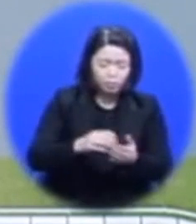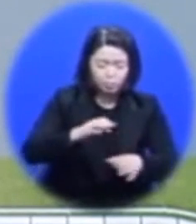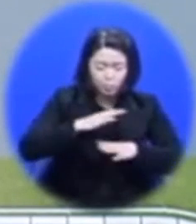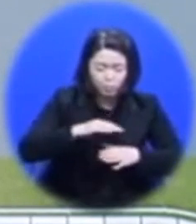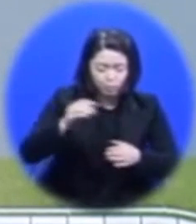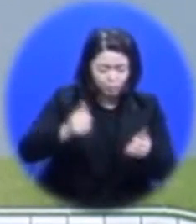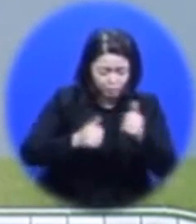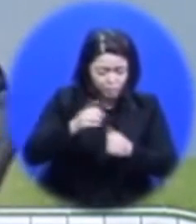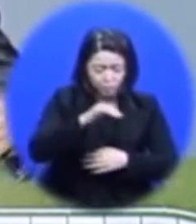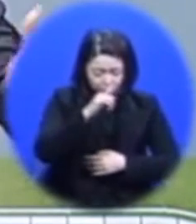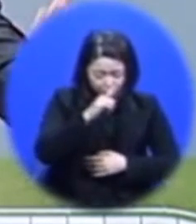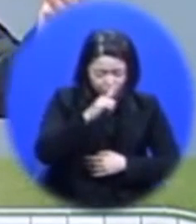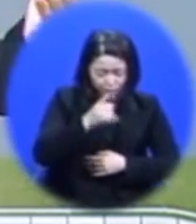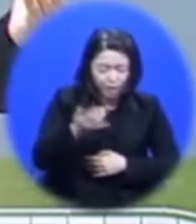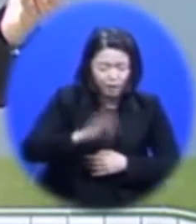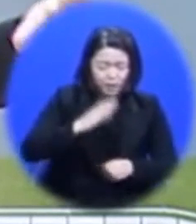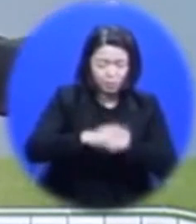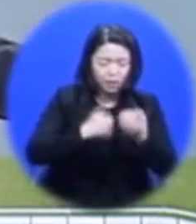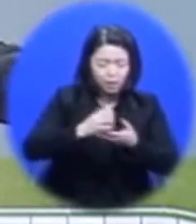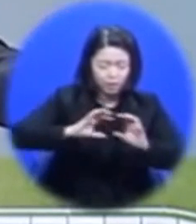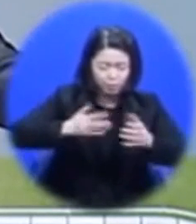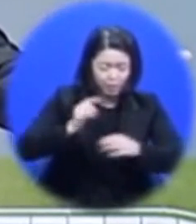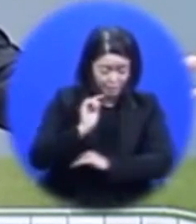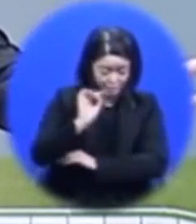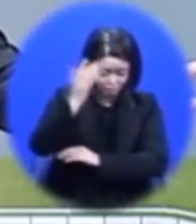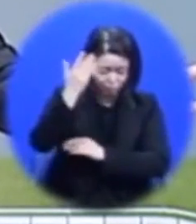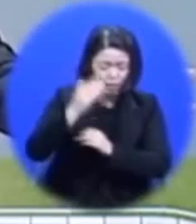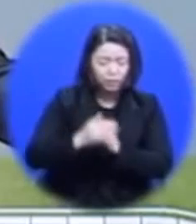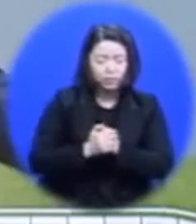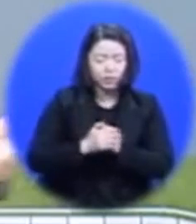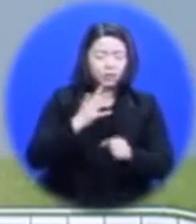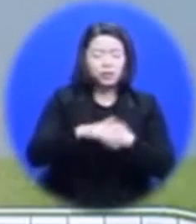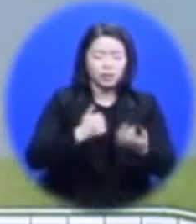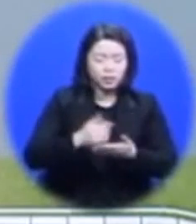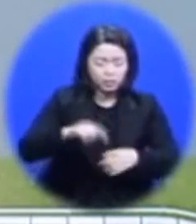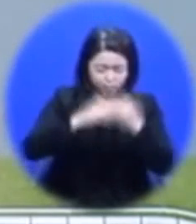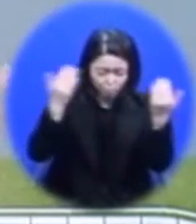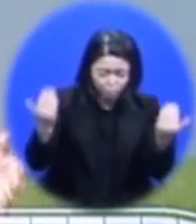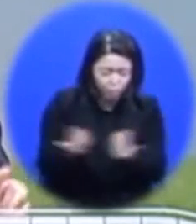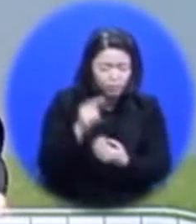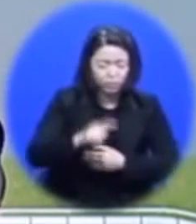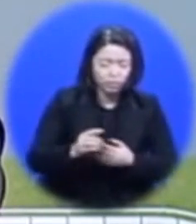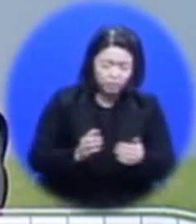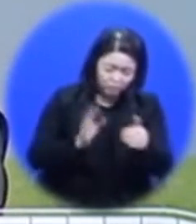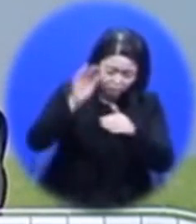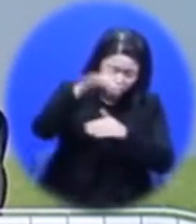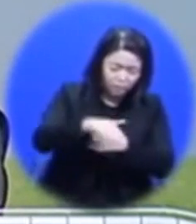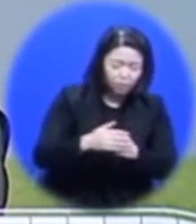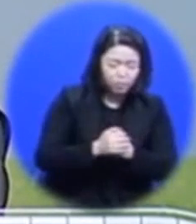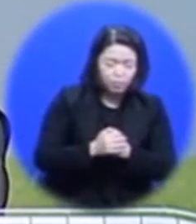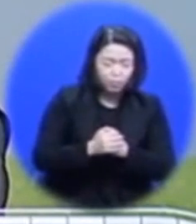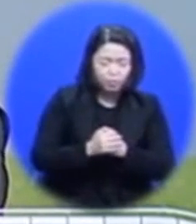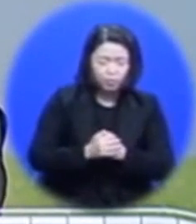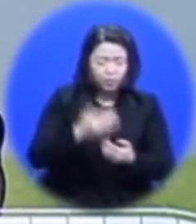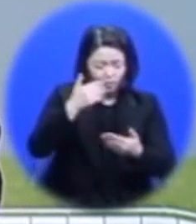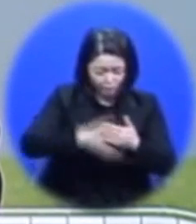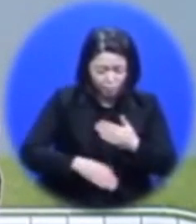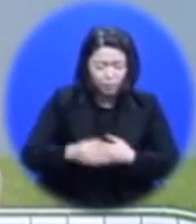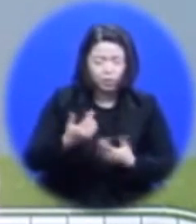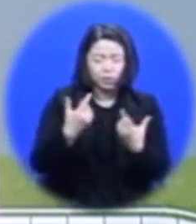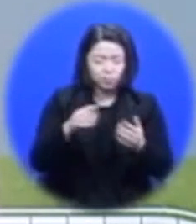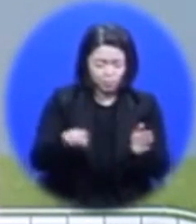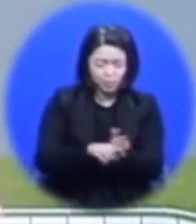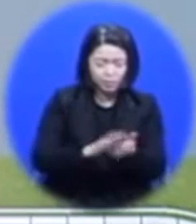있습니다. 그러나 하나님의 나라의 영광은 하나님 그 모든 것을 다 뛰어넘고도 남음을